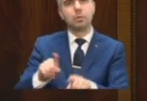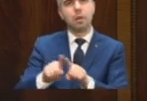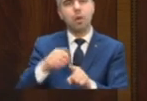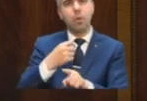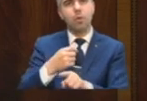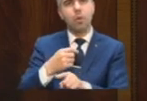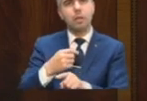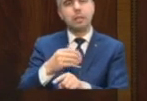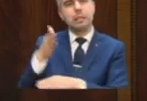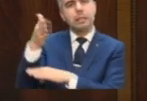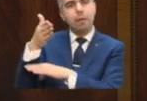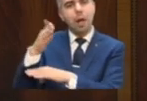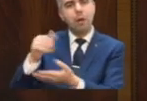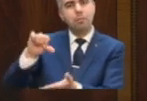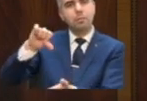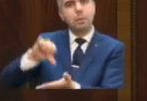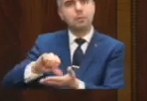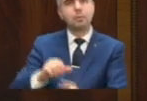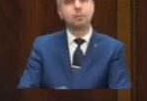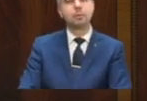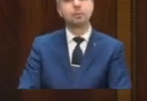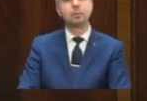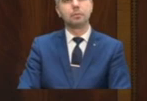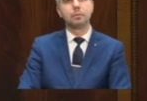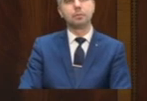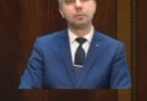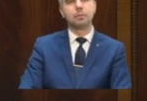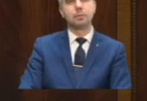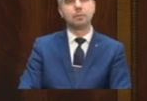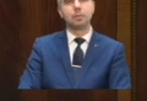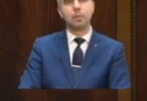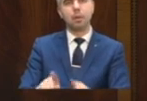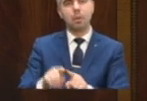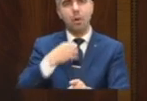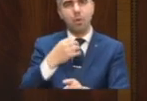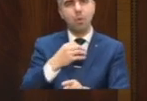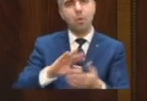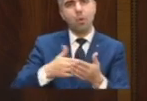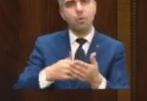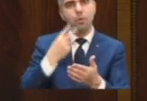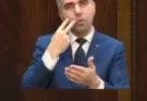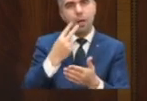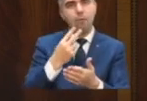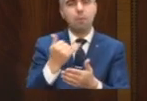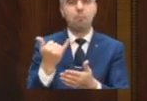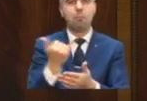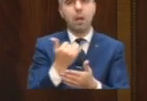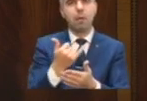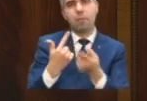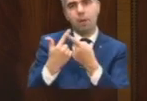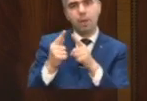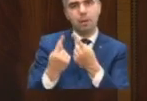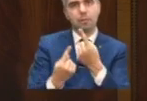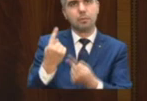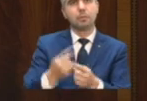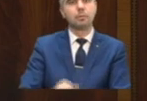وما ادراك ما السفاره ايها الاخوان؟ اللي مواطن وعنده الوطنيه في الدم ديالو راه شعر بهذا الشيء، واللي عنده زي النقص الله